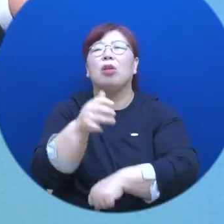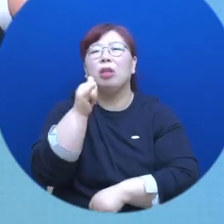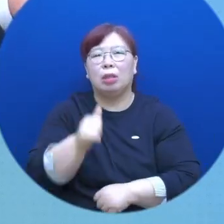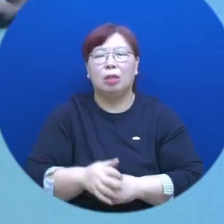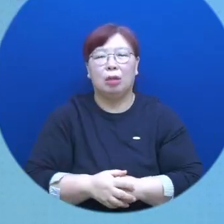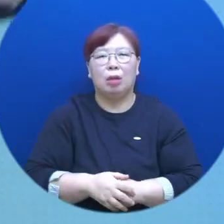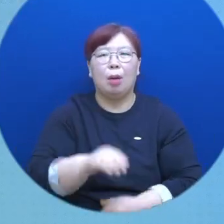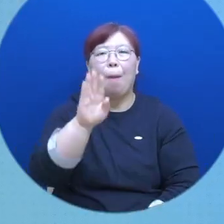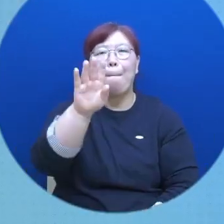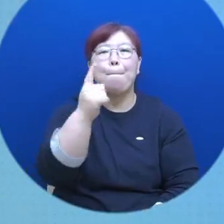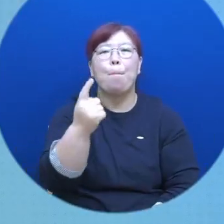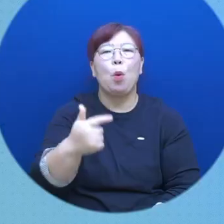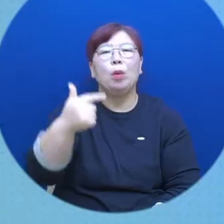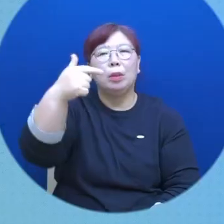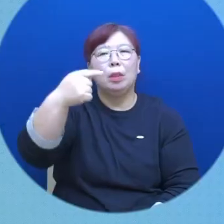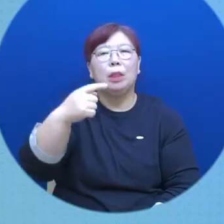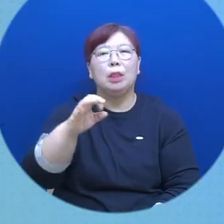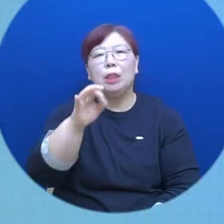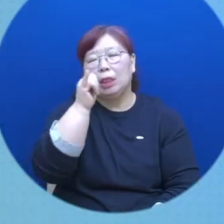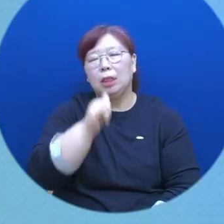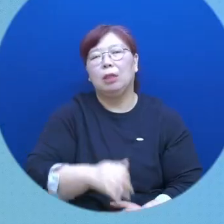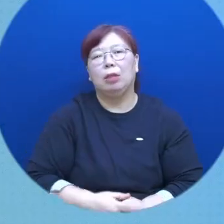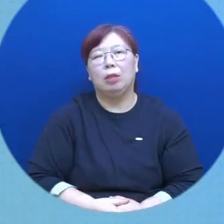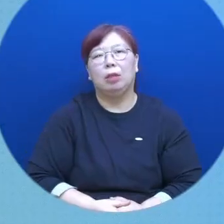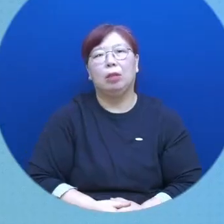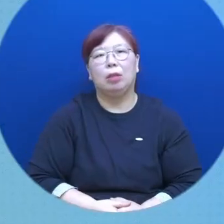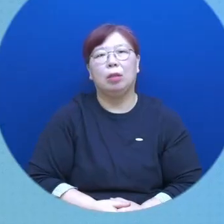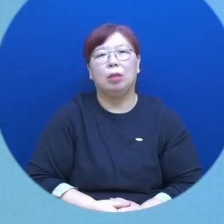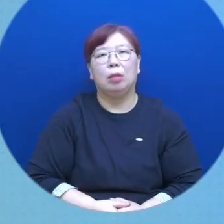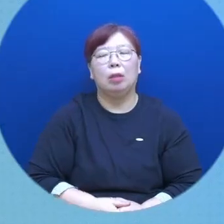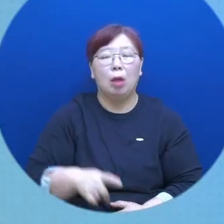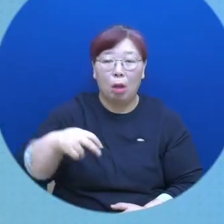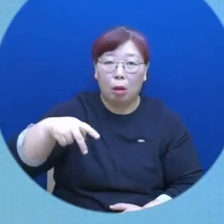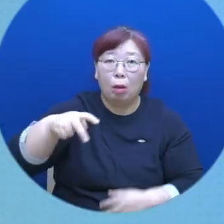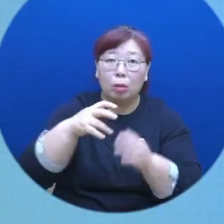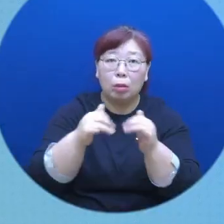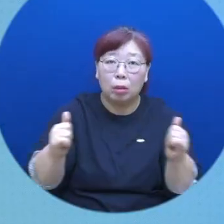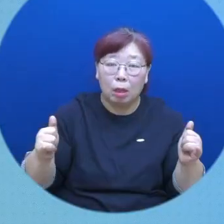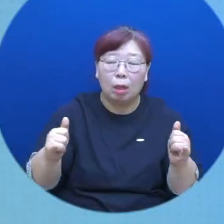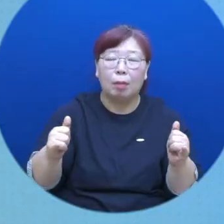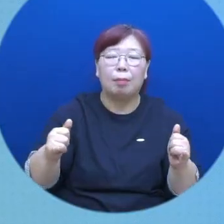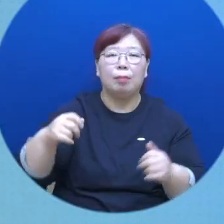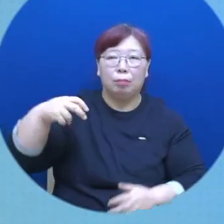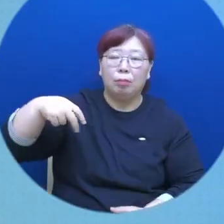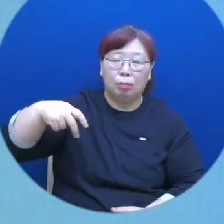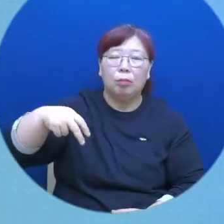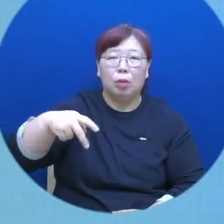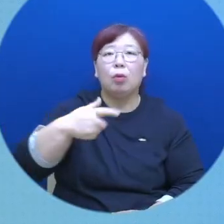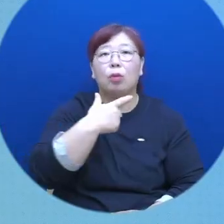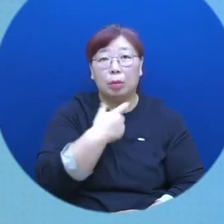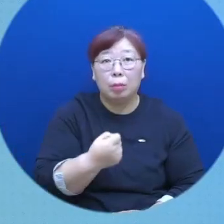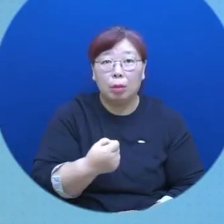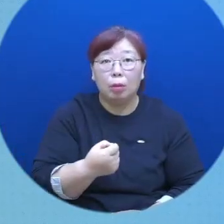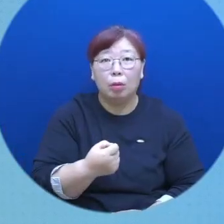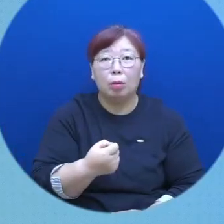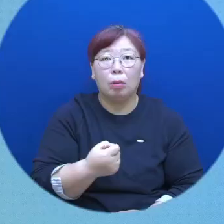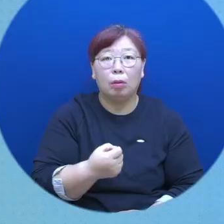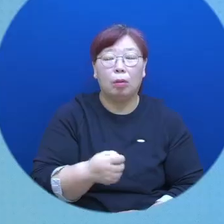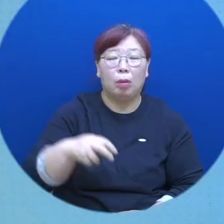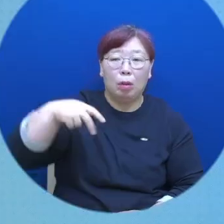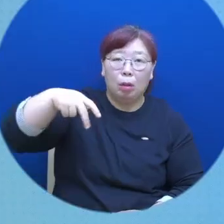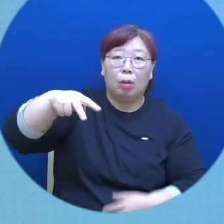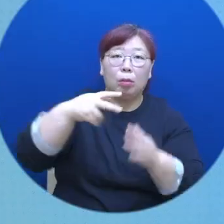뭐예요? 걷는 사람이, 뛰는 사람이 걷고 싶어요. 걷는 사람이 서고